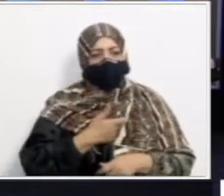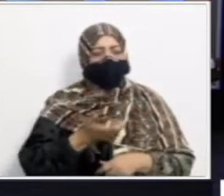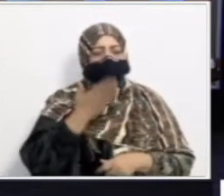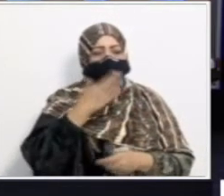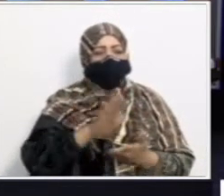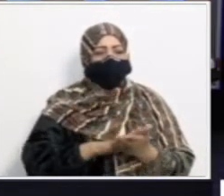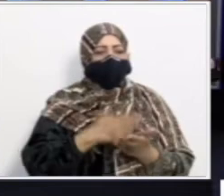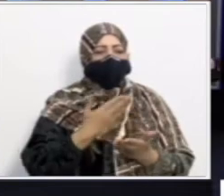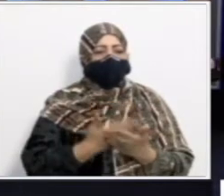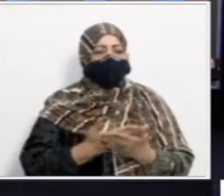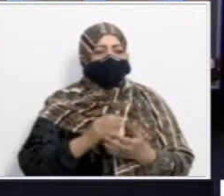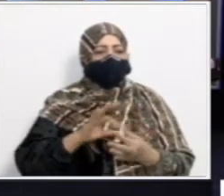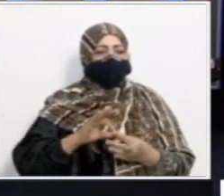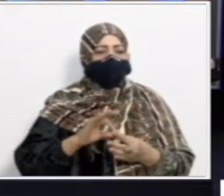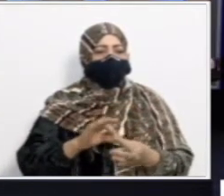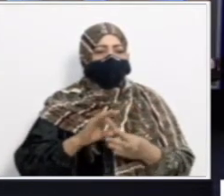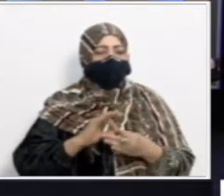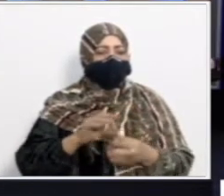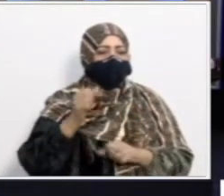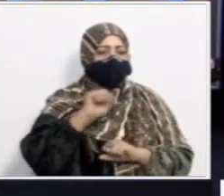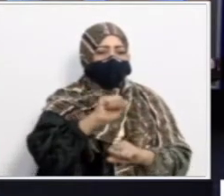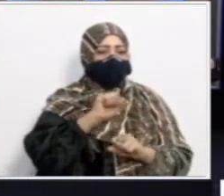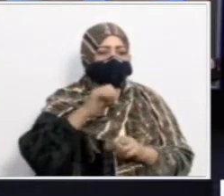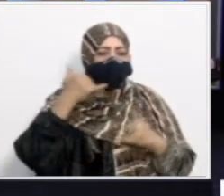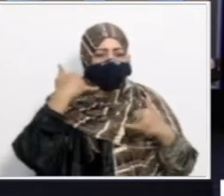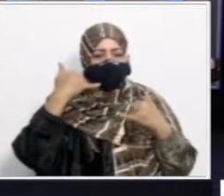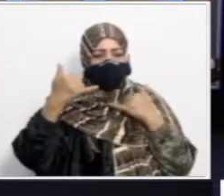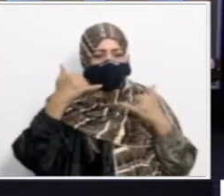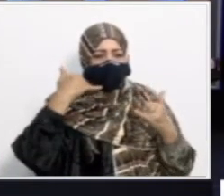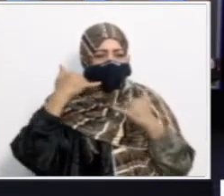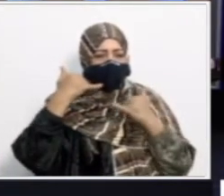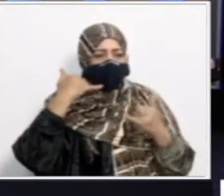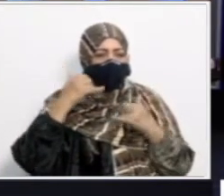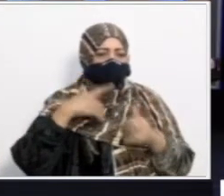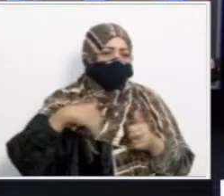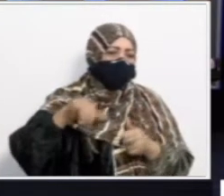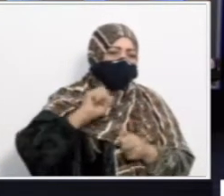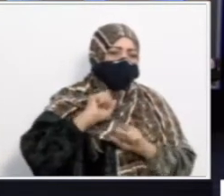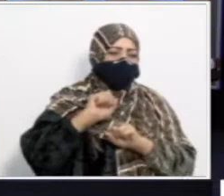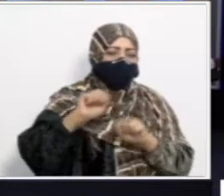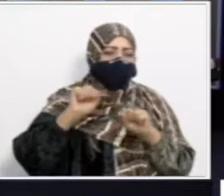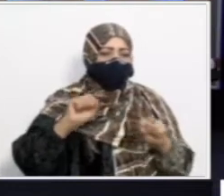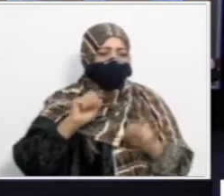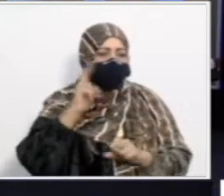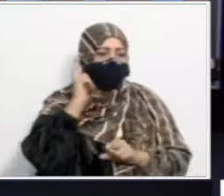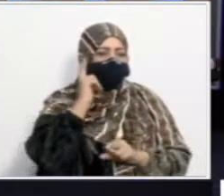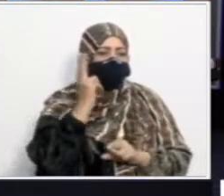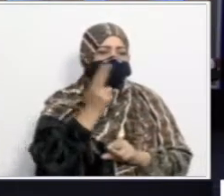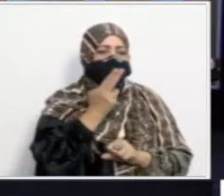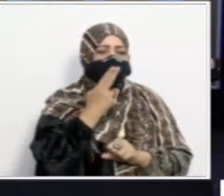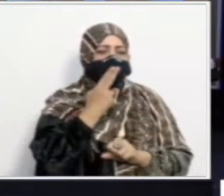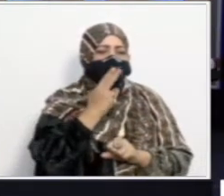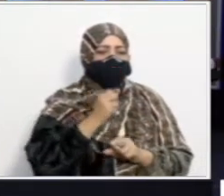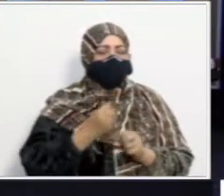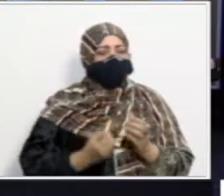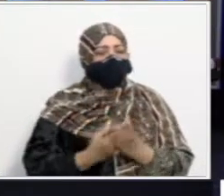ولل يعني الناس اللي يحتاجون لهذه الترجمة، هذا تعلق جديد، فنرجو أن يكون تعلق آخر شيخ عبد